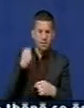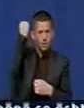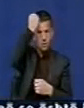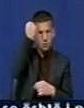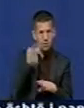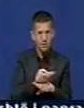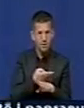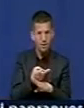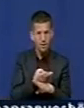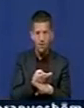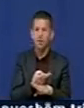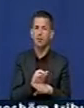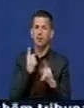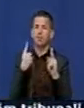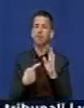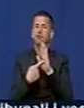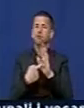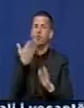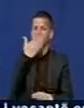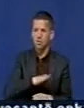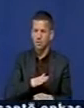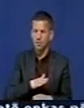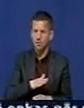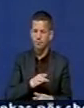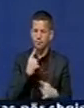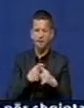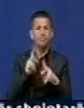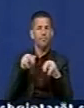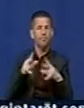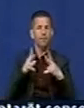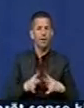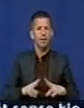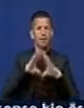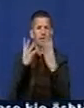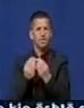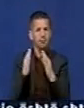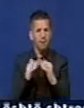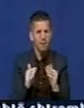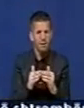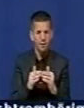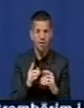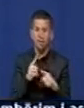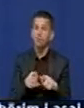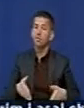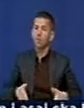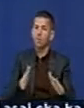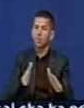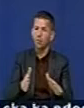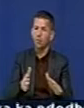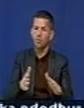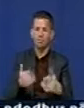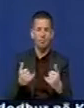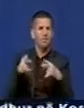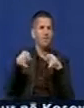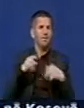pavarur është një histori e suksesit, e cila ka krijuar stabilitet rajonal dhe rrugtimi i saj i pakthyeshëm